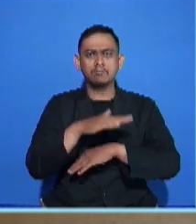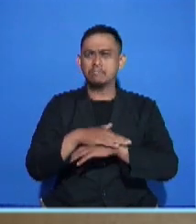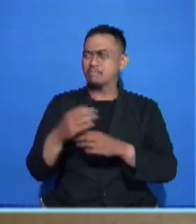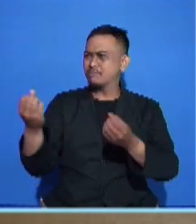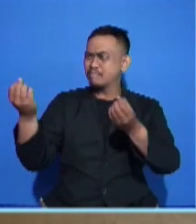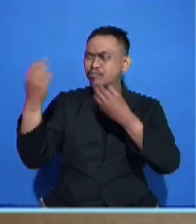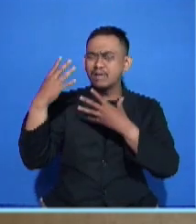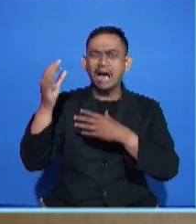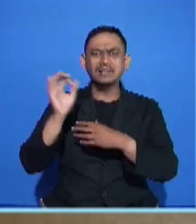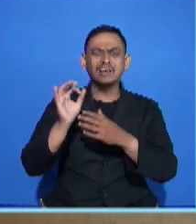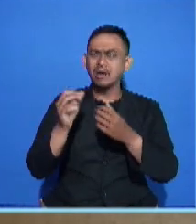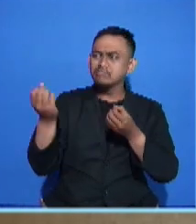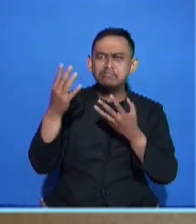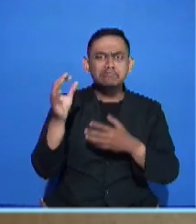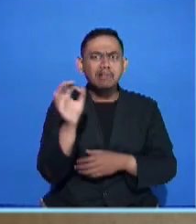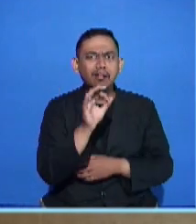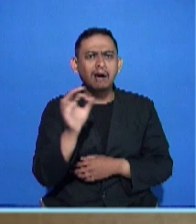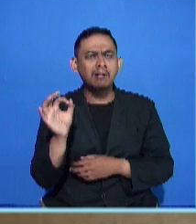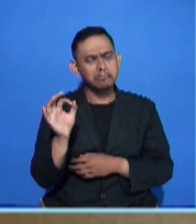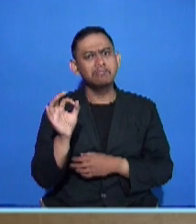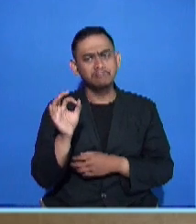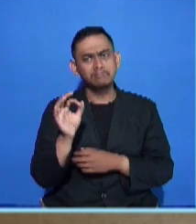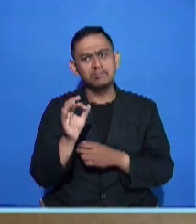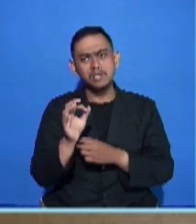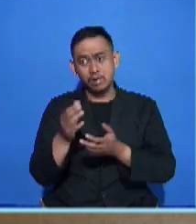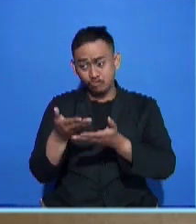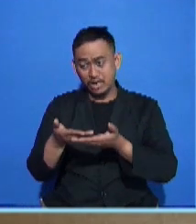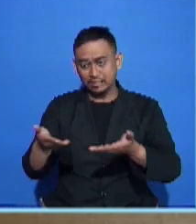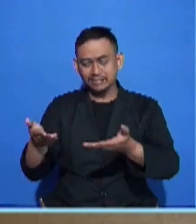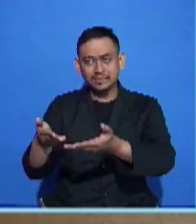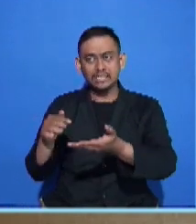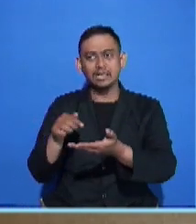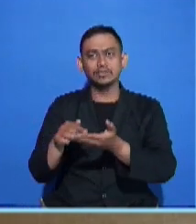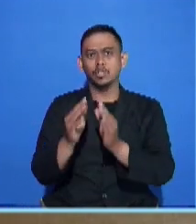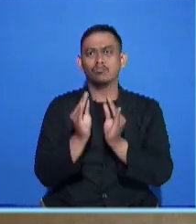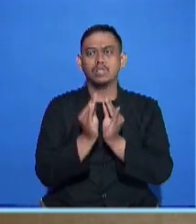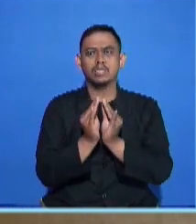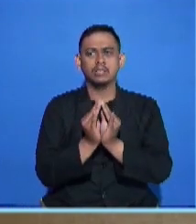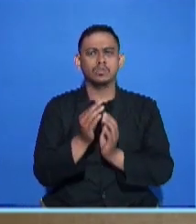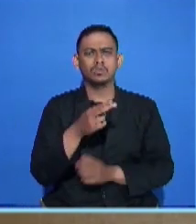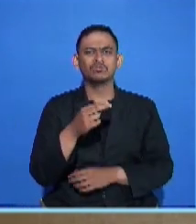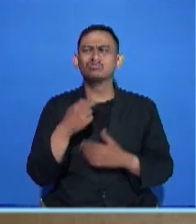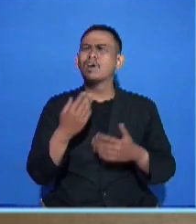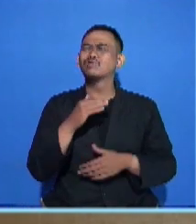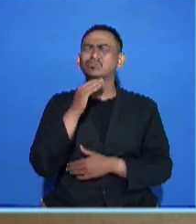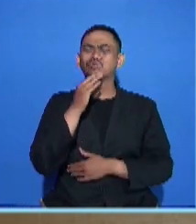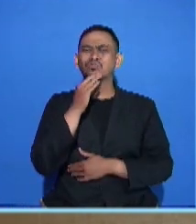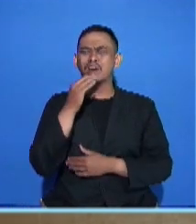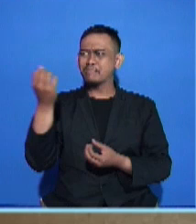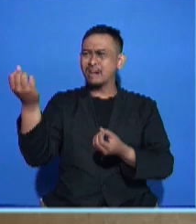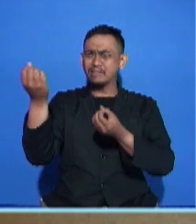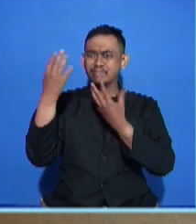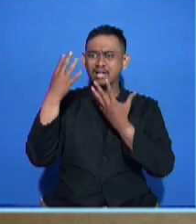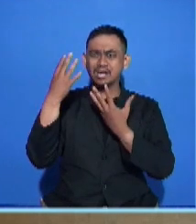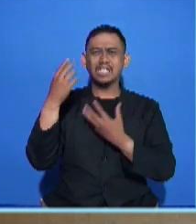yang dapat kami lacak saat ini pihak Universitas Islam Indonesia masih menunggu informasi dari kantor